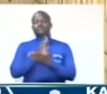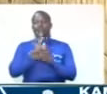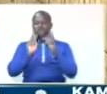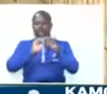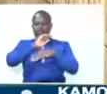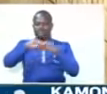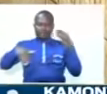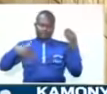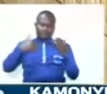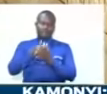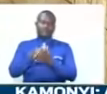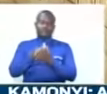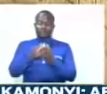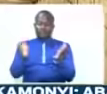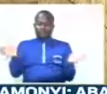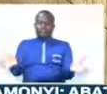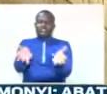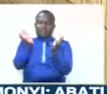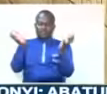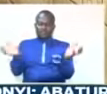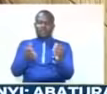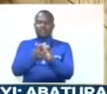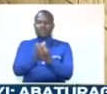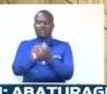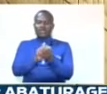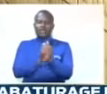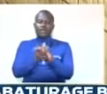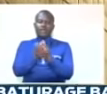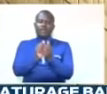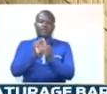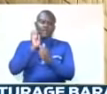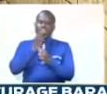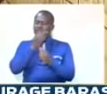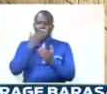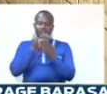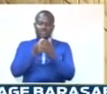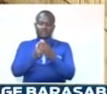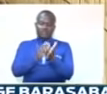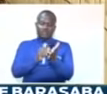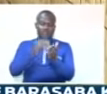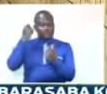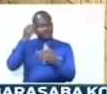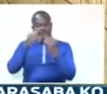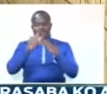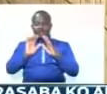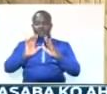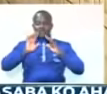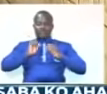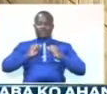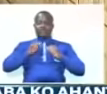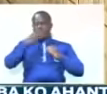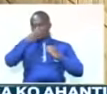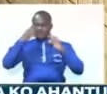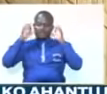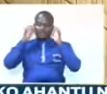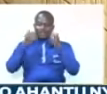basigaye bakangurirwa gukaraba intoki n'amazi meza n'isabune nyine bakumva ko birinze kwambara